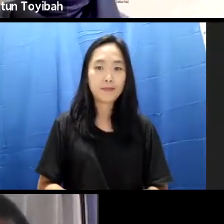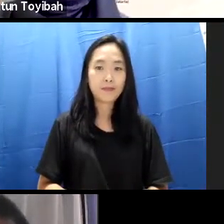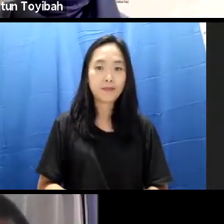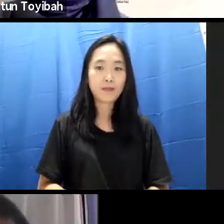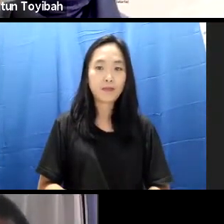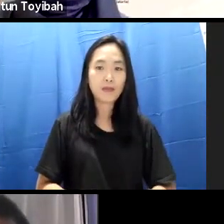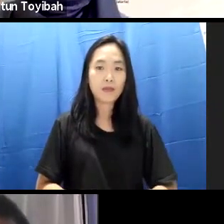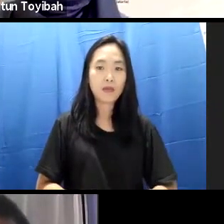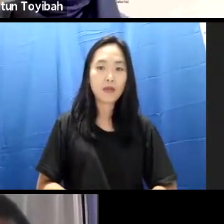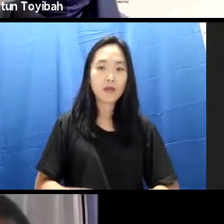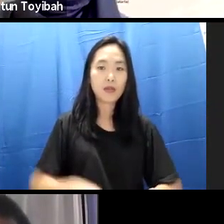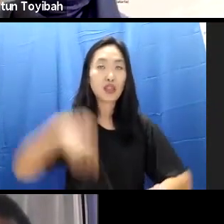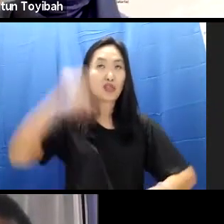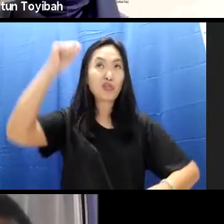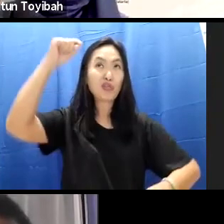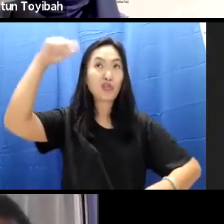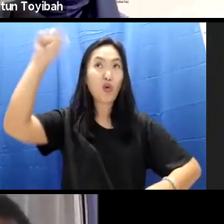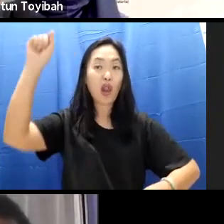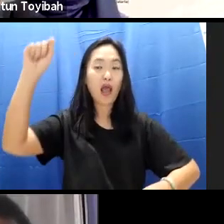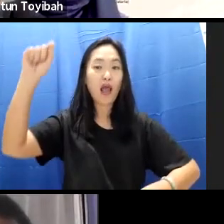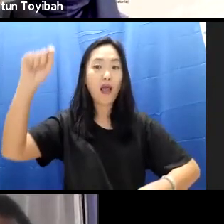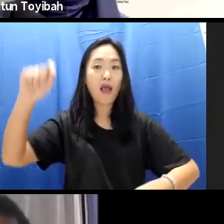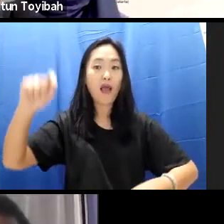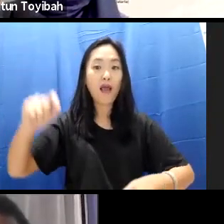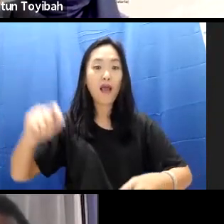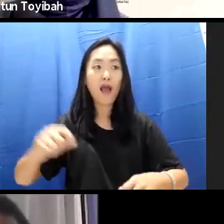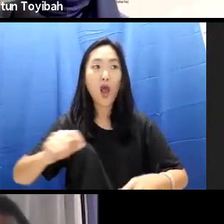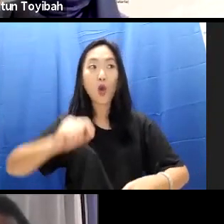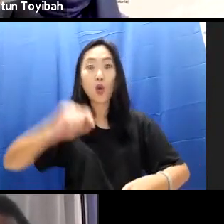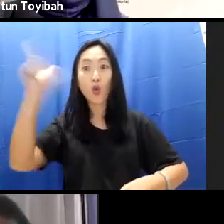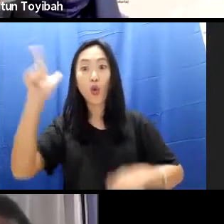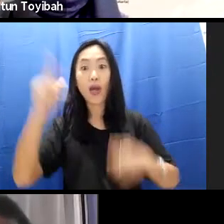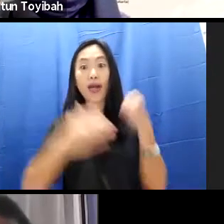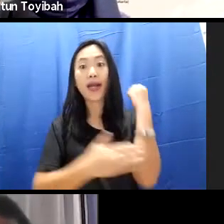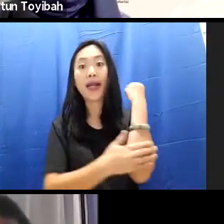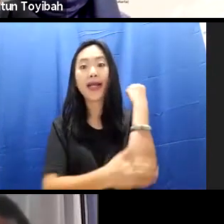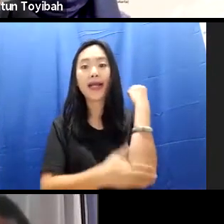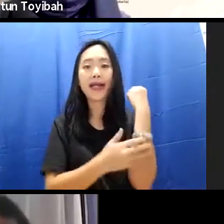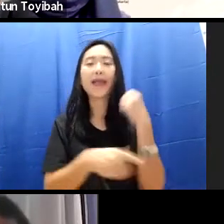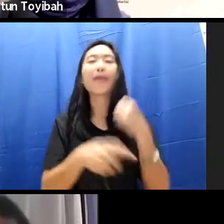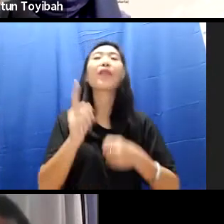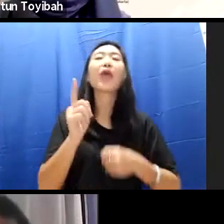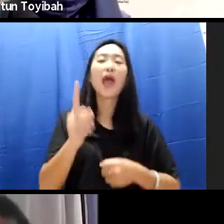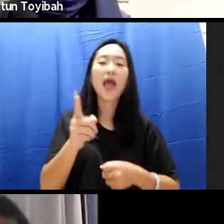ada misalnya kuota untuk perempuan gitu, seperti itu. Nah sementara kalau